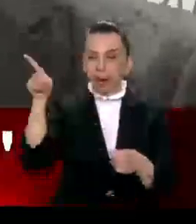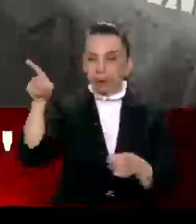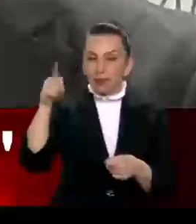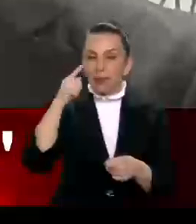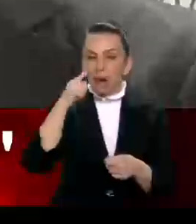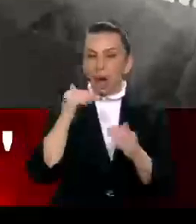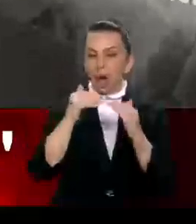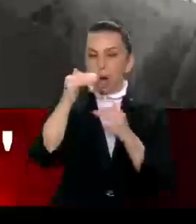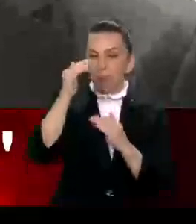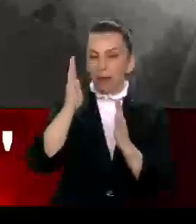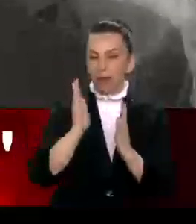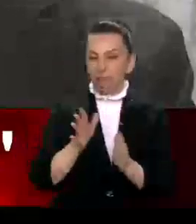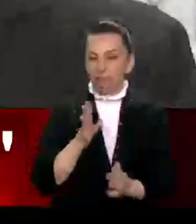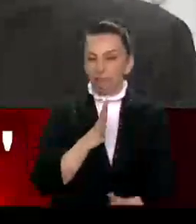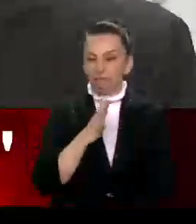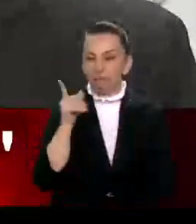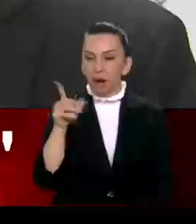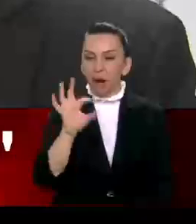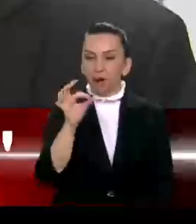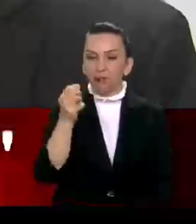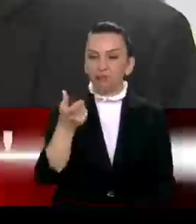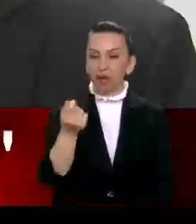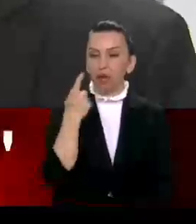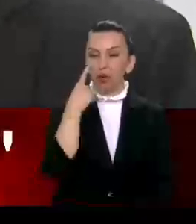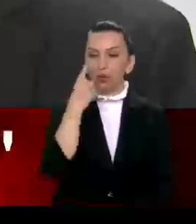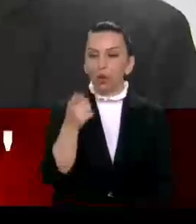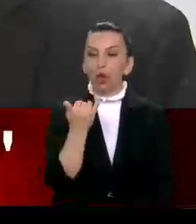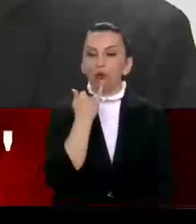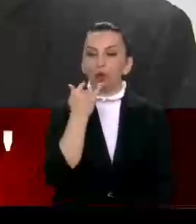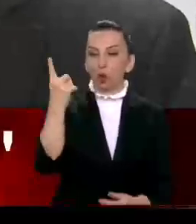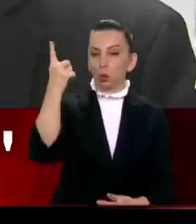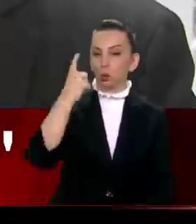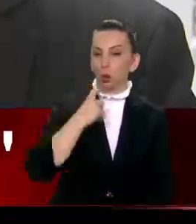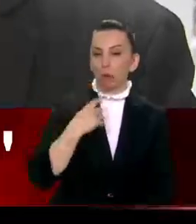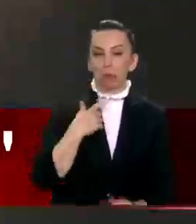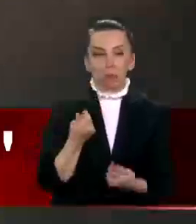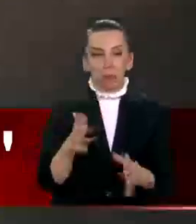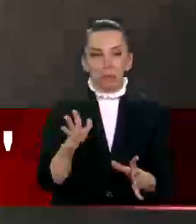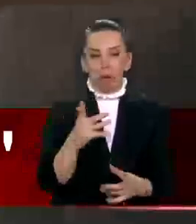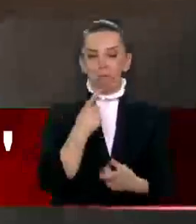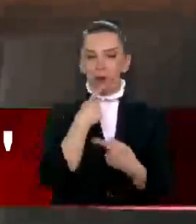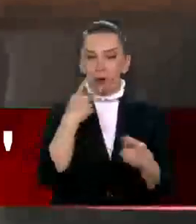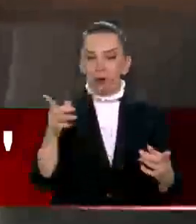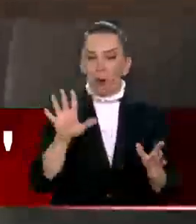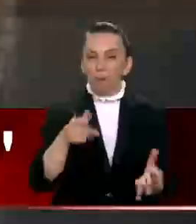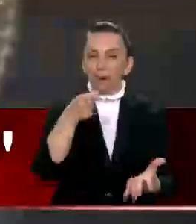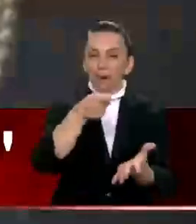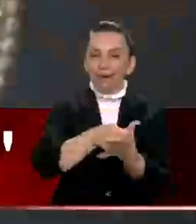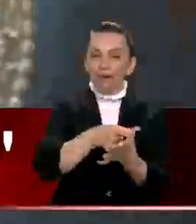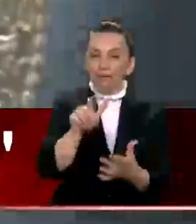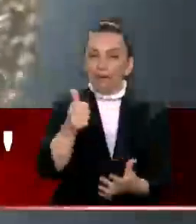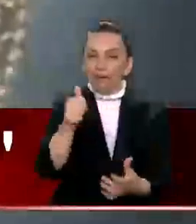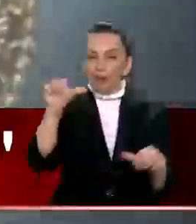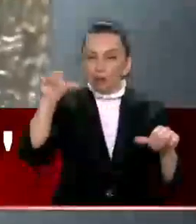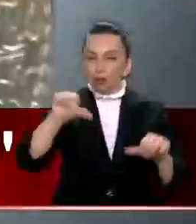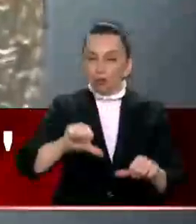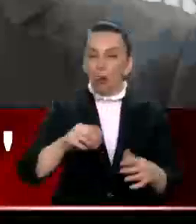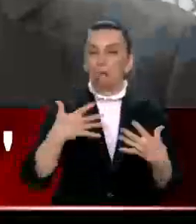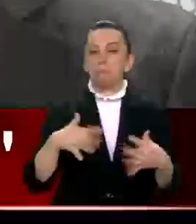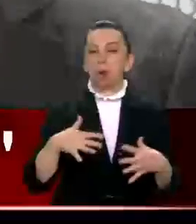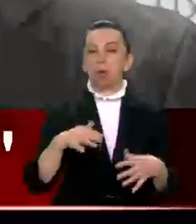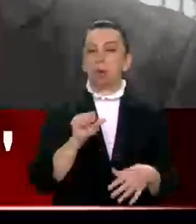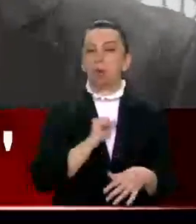artırımlarını devam edeceğinin işaretini verdi. Altın fiyatlarını müşteriler sorduğu zaman bedava diyoruz. Ama yatırımcı değer kaybıyla panik